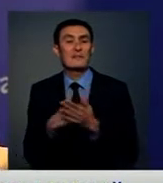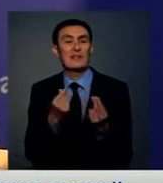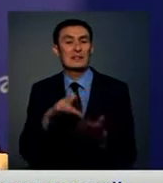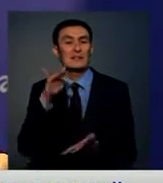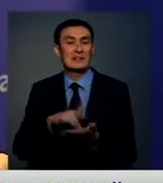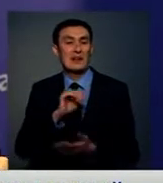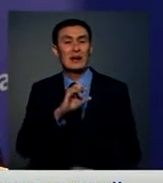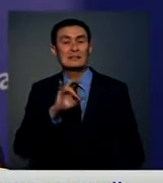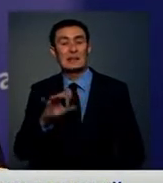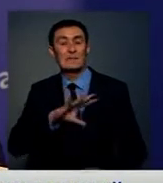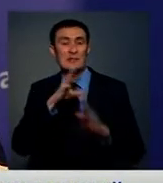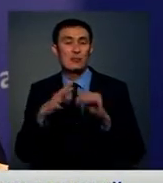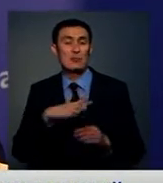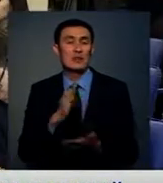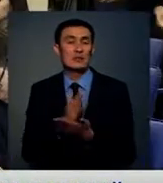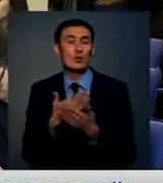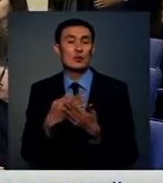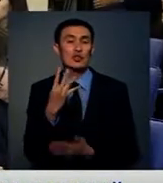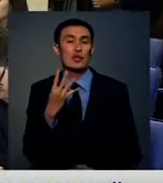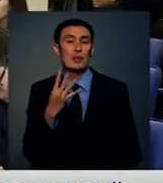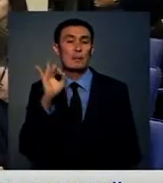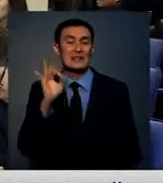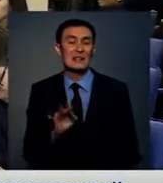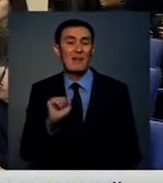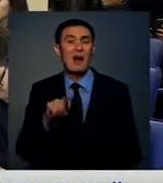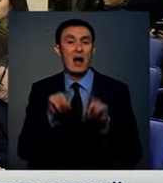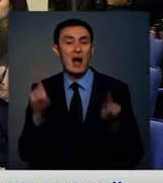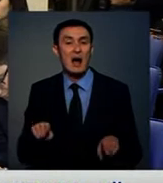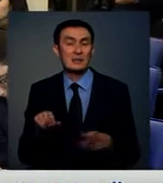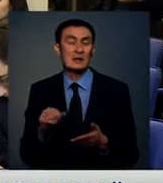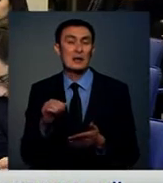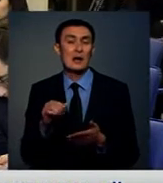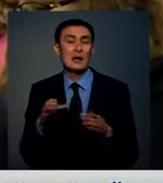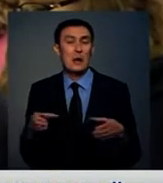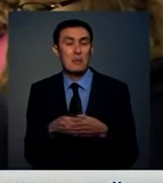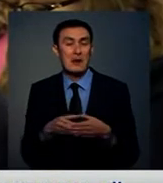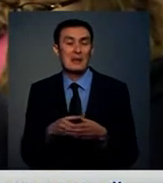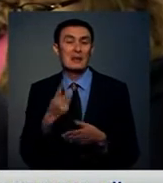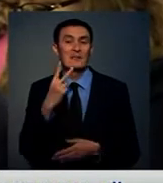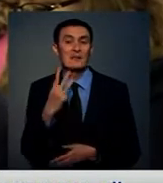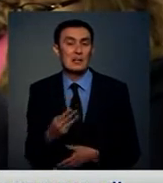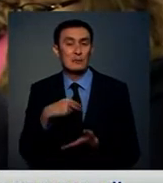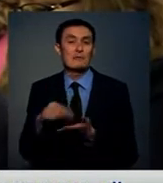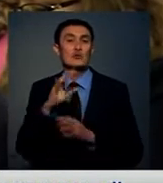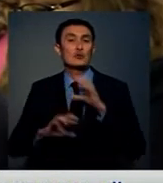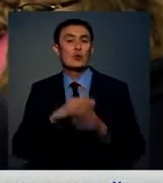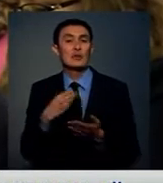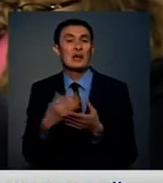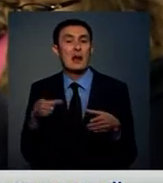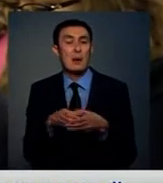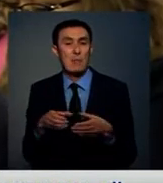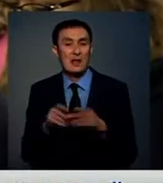астана сего было размещено около 4 процентов акций компании две трети из них приобрели международные инвесторы